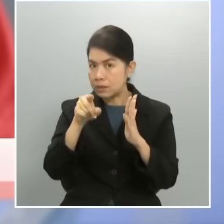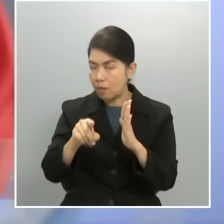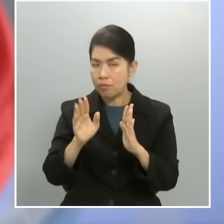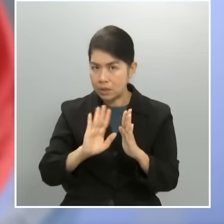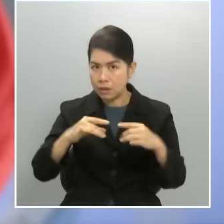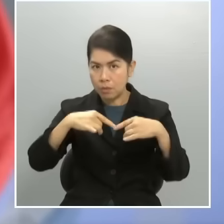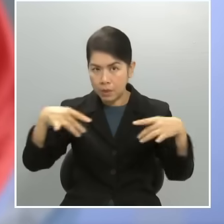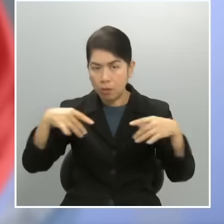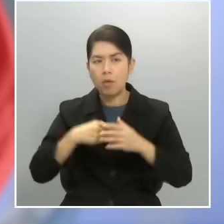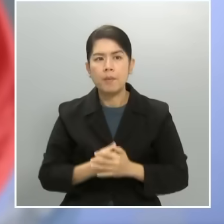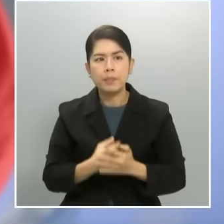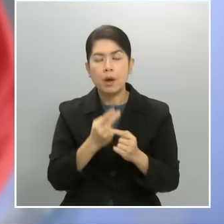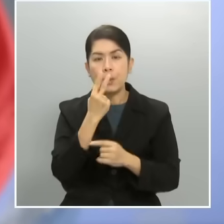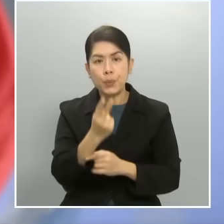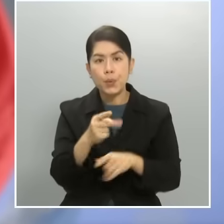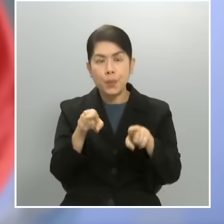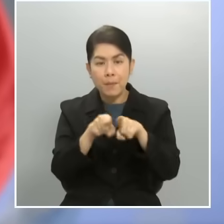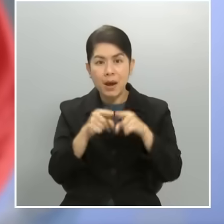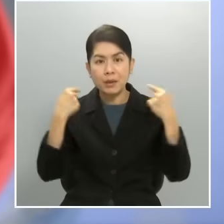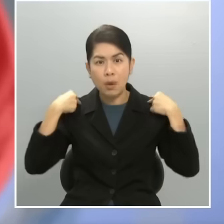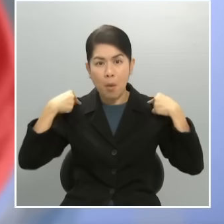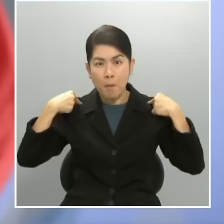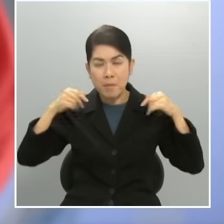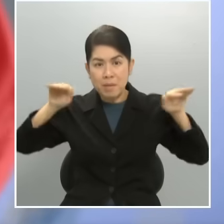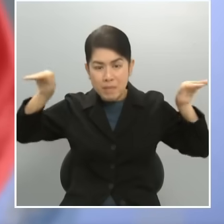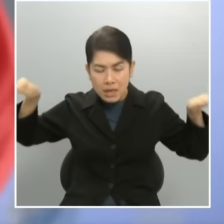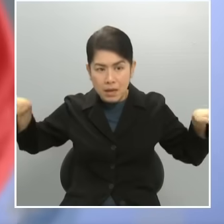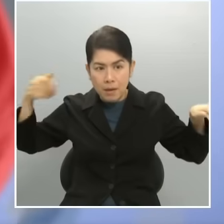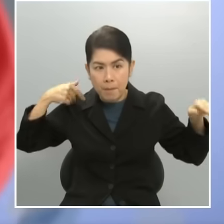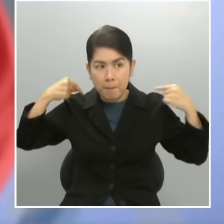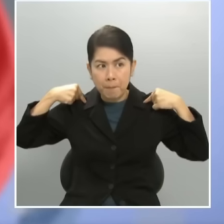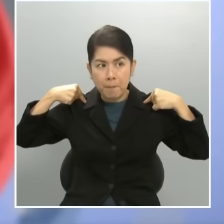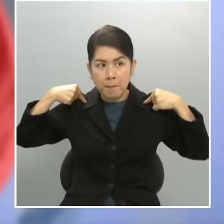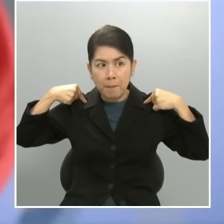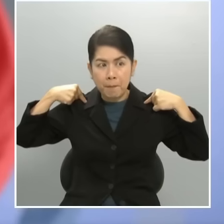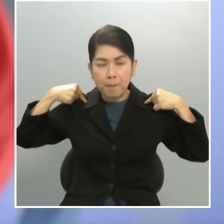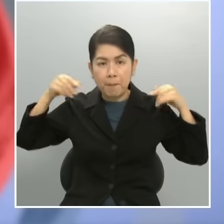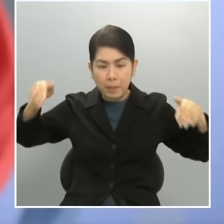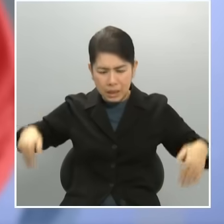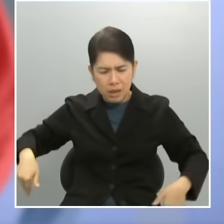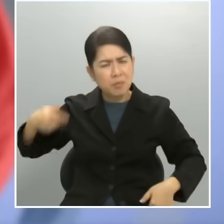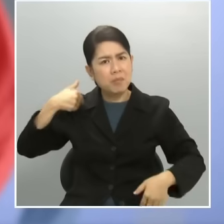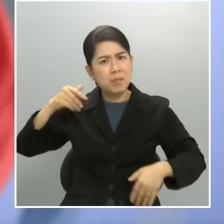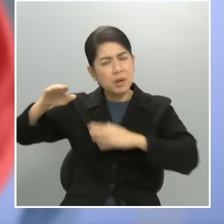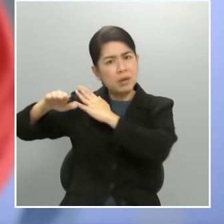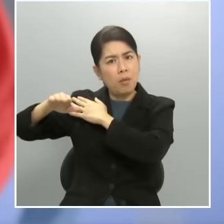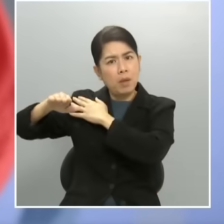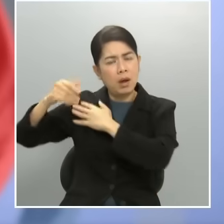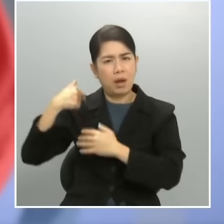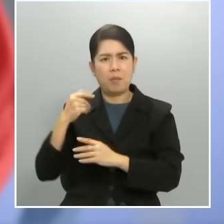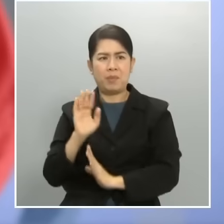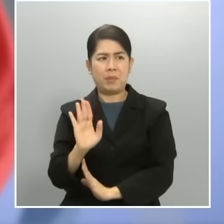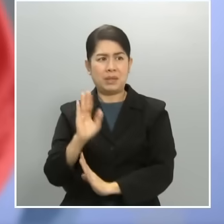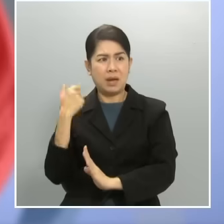ว่าเห็นไหมเนี่ยมีปีกอยู่ข้างหลังเห็นไหมฮะ 2ข้างมีปีกท่านบอกไม่ใช่ปีกแต่จริงๆมันคือชายผ้า